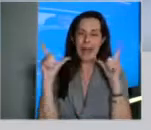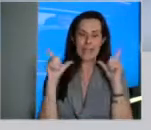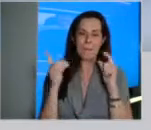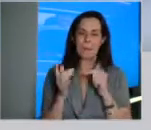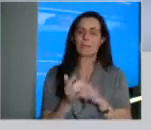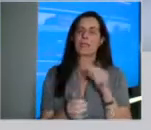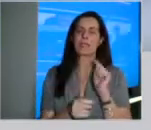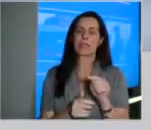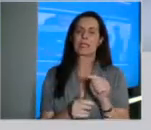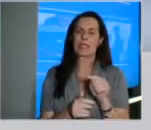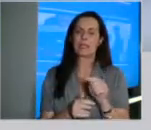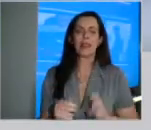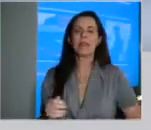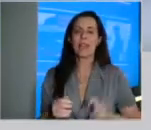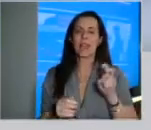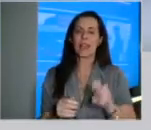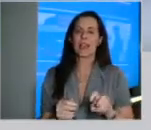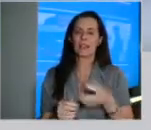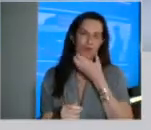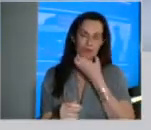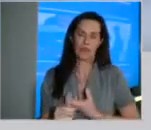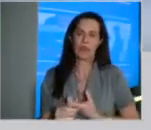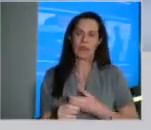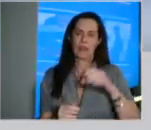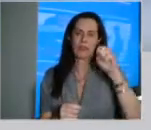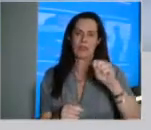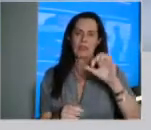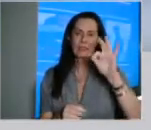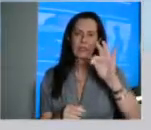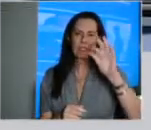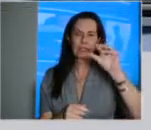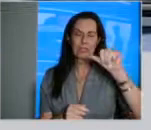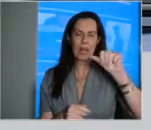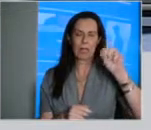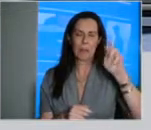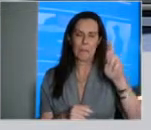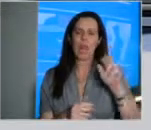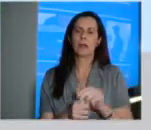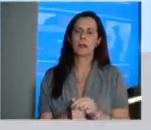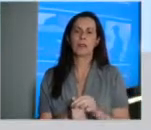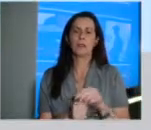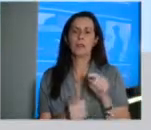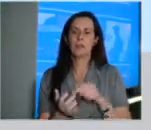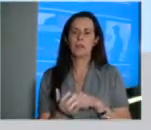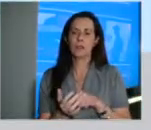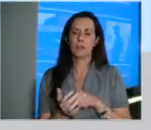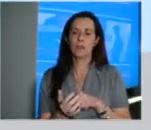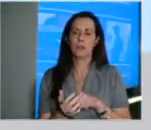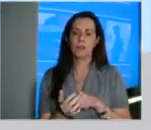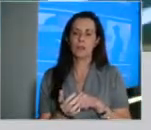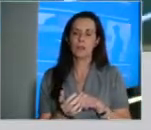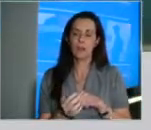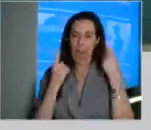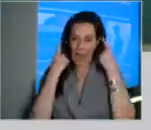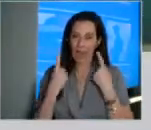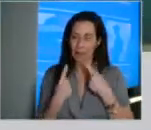זה נכד של האדמור מסתמר, שזה איזושהי קהילה כזאת בארצות הברית, של כאילו